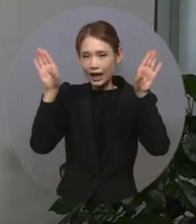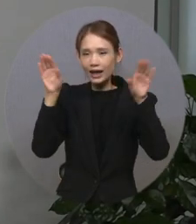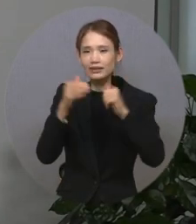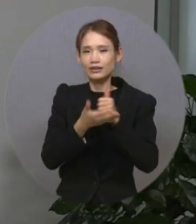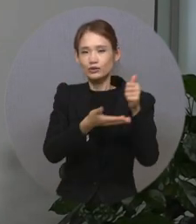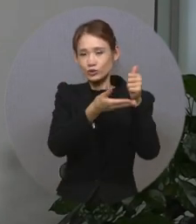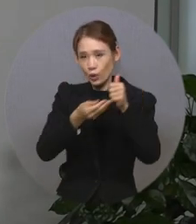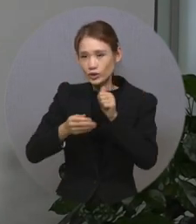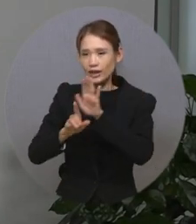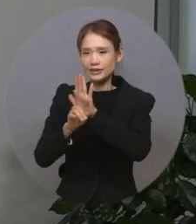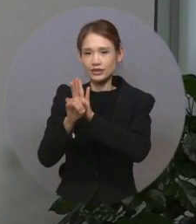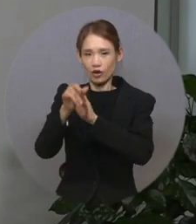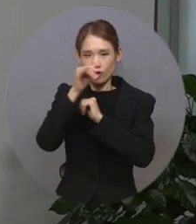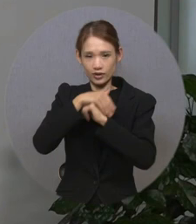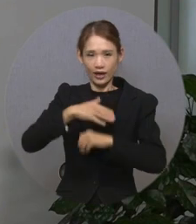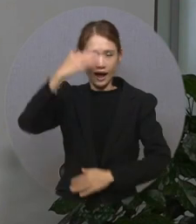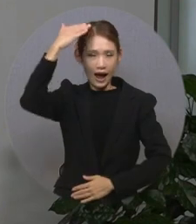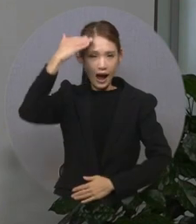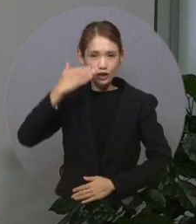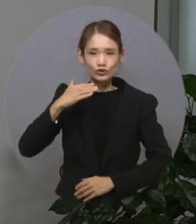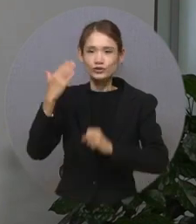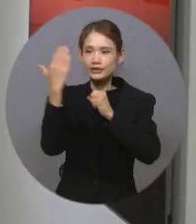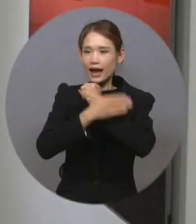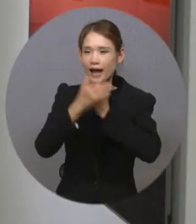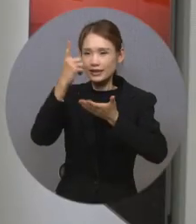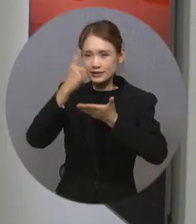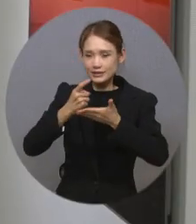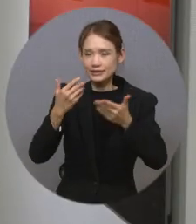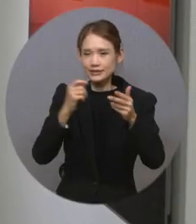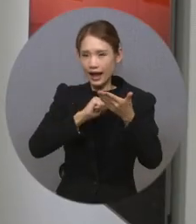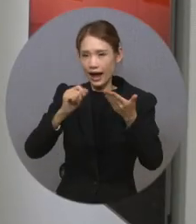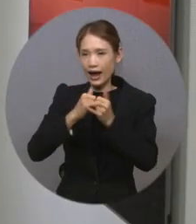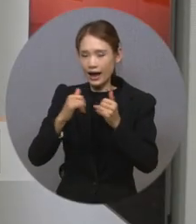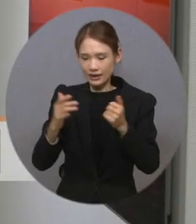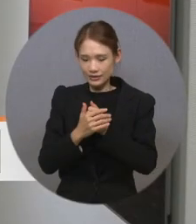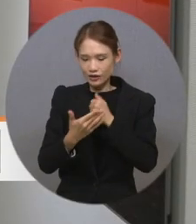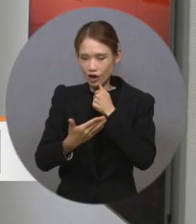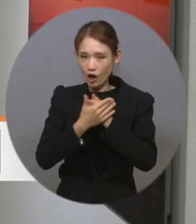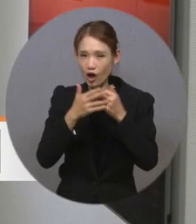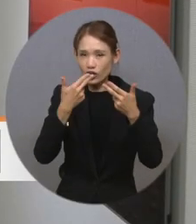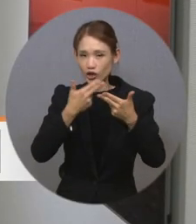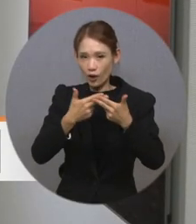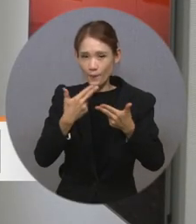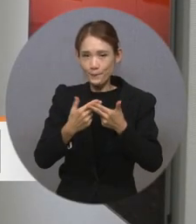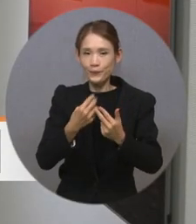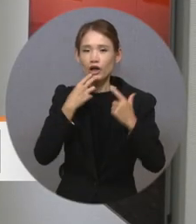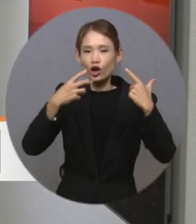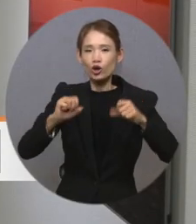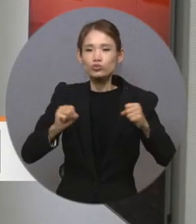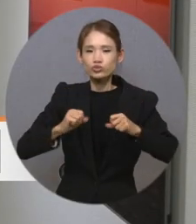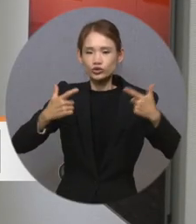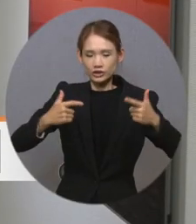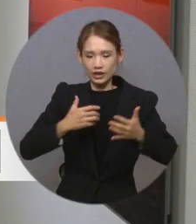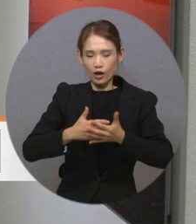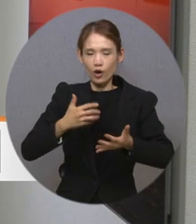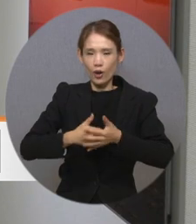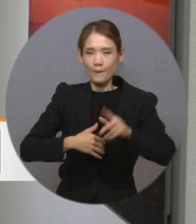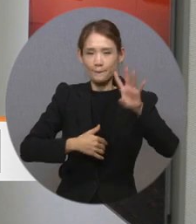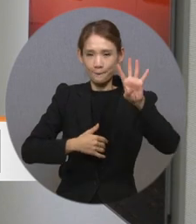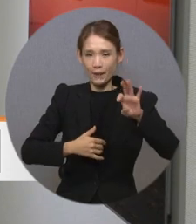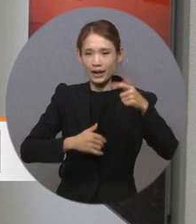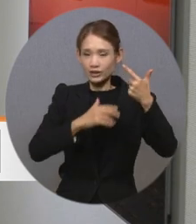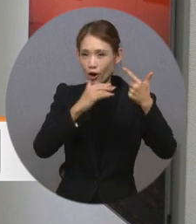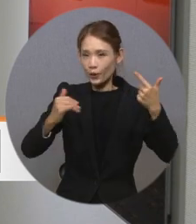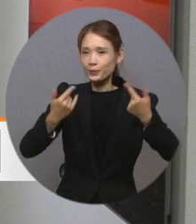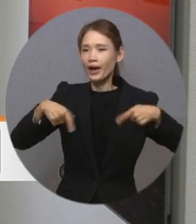초대전은 사단법인 한국사진작가협회 의정부 지부를 중심으로 경기 북부 지역 46명의 작가들이